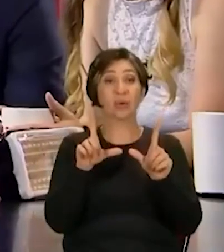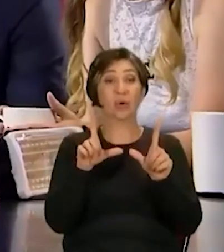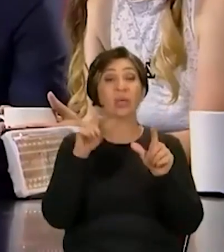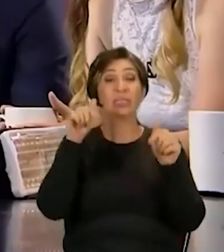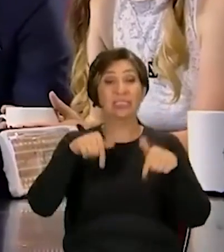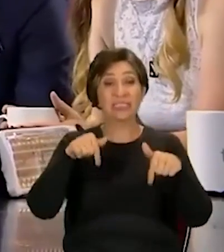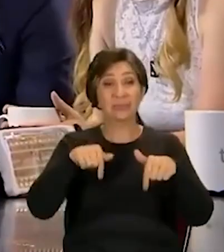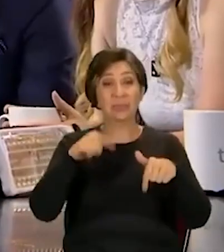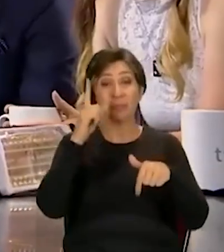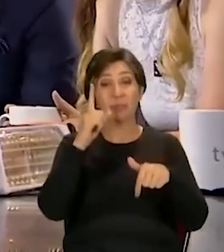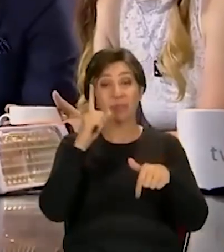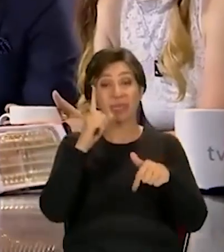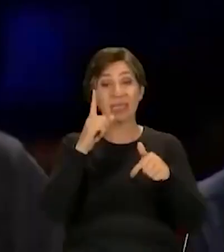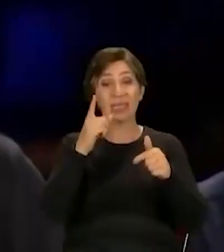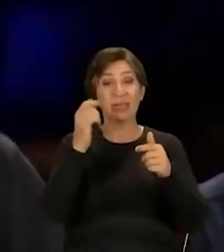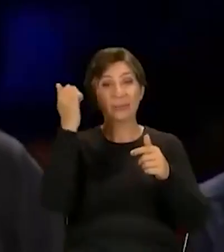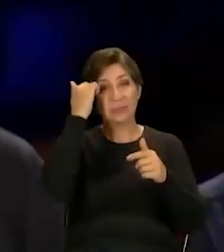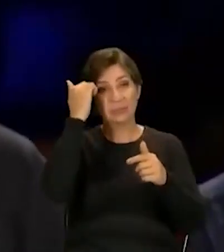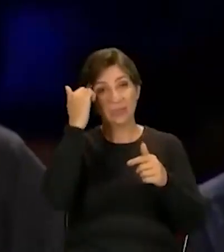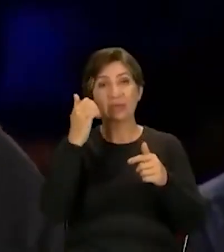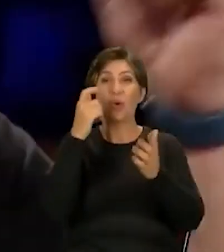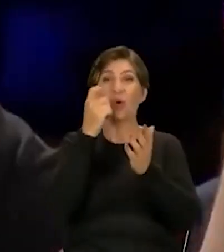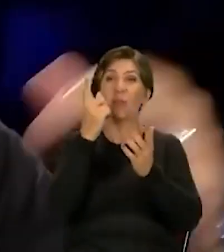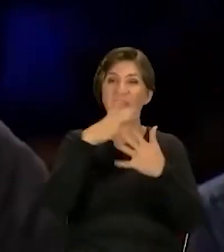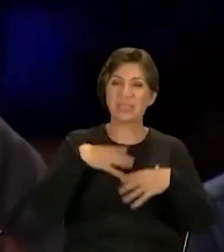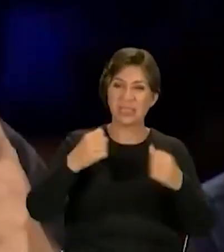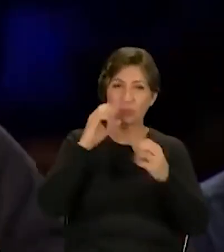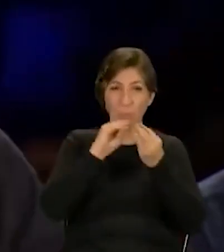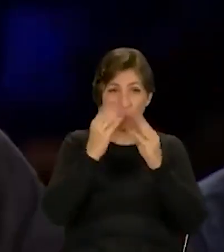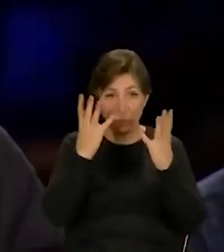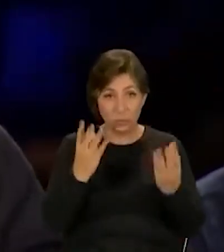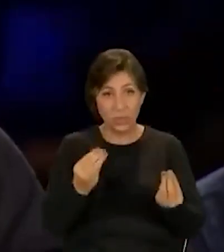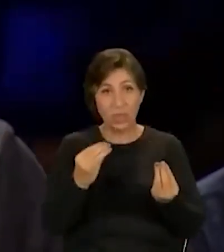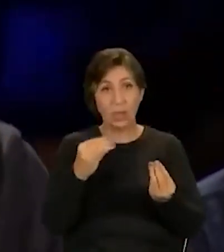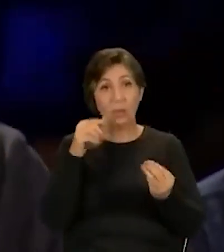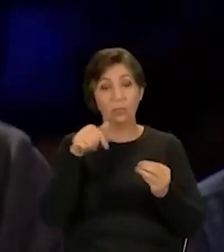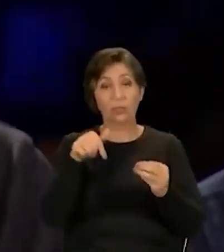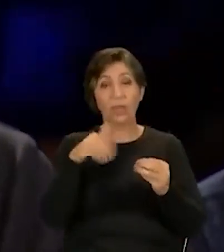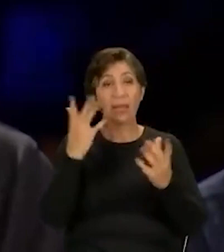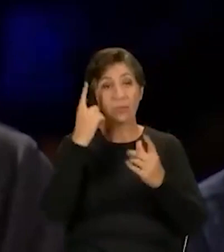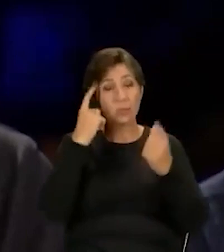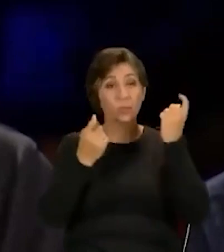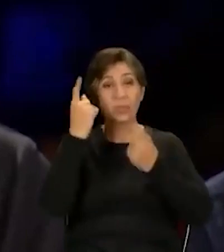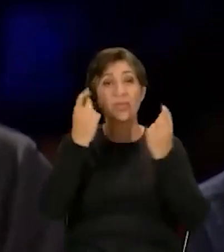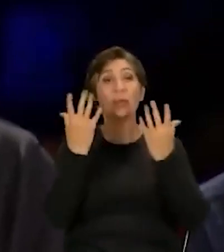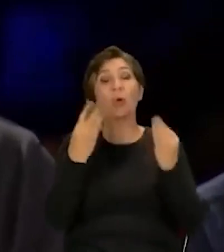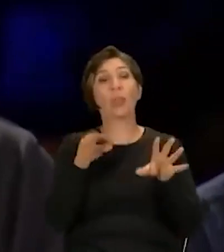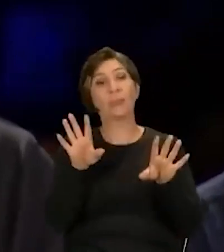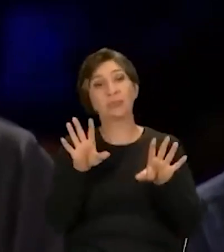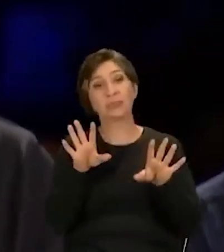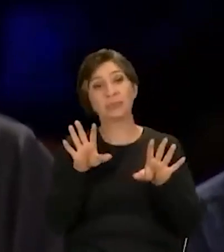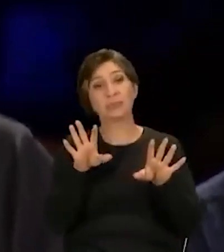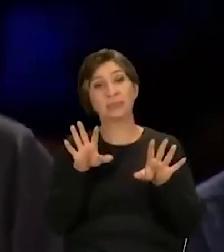Eğer şimdi bir ödeme, geçmiş bir pişmanlık, yarınki bir sağlık tehlikesi falan olursa burada herhangi bir üretkenlik söz konusu olamaz.